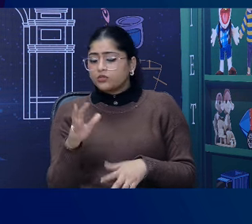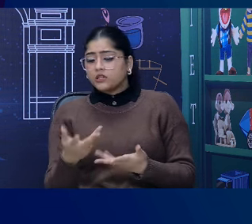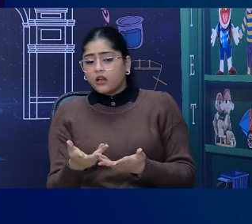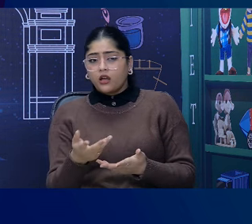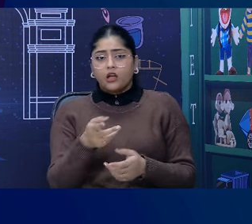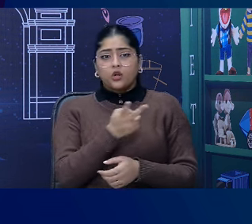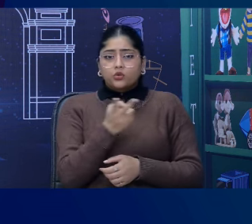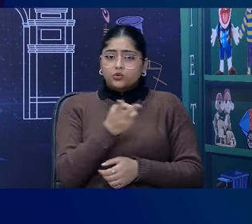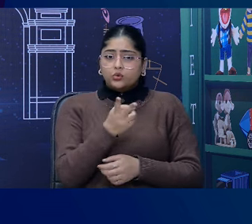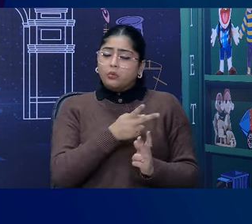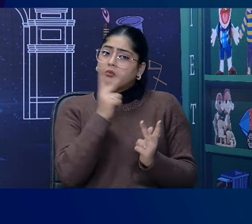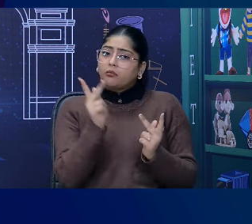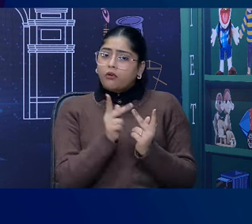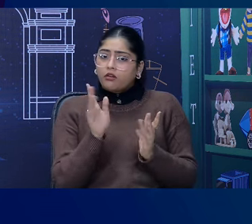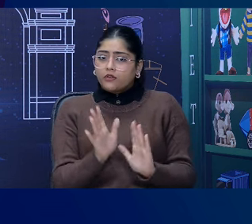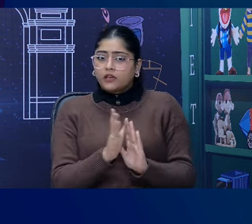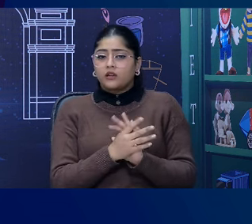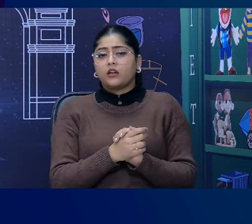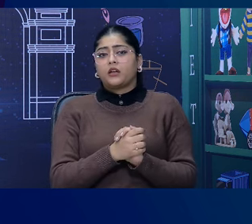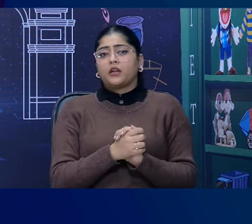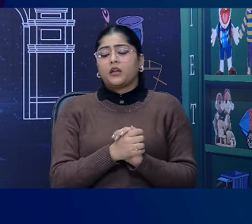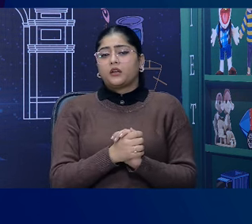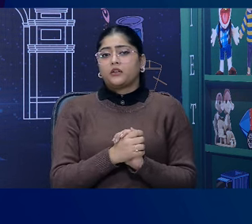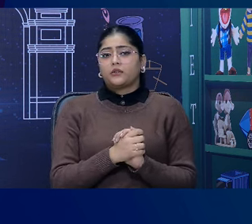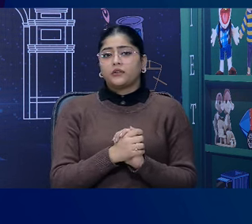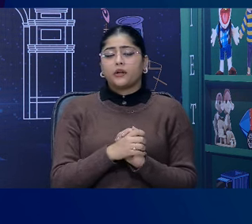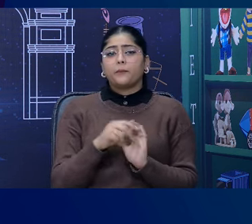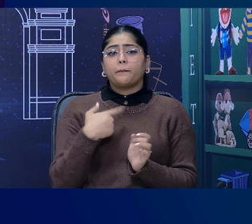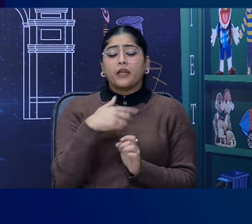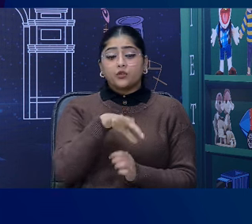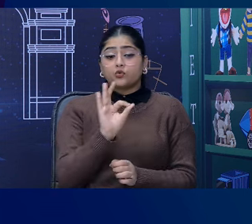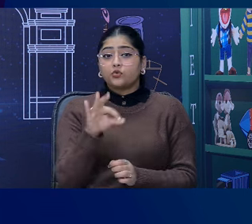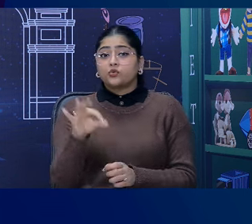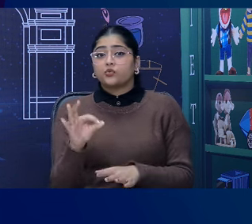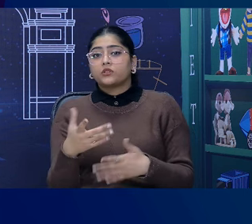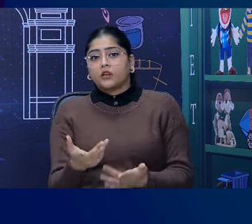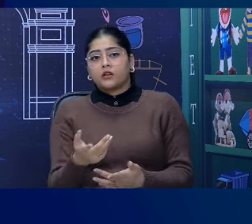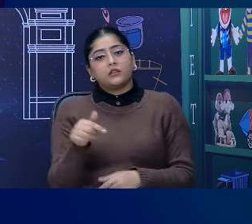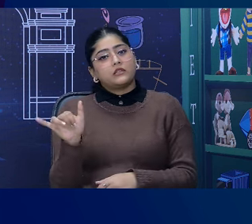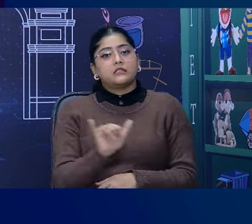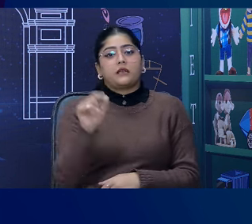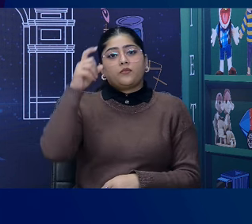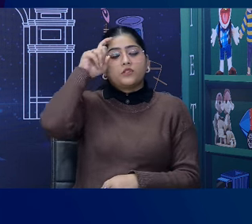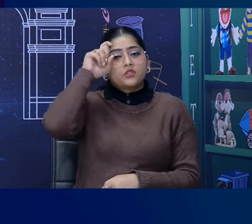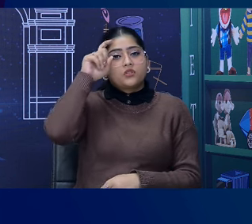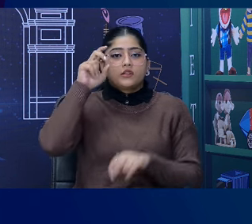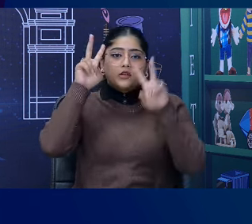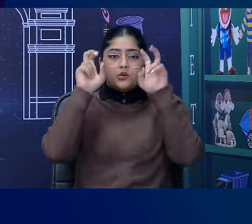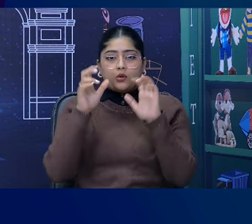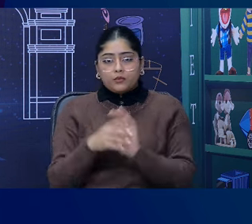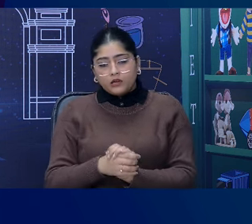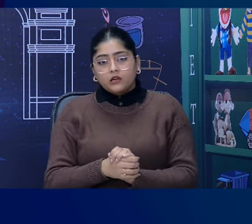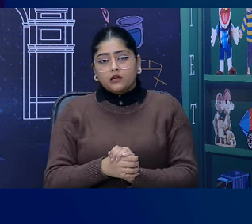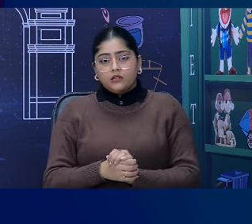दोनों में उनकी अचीवमेंट है दोनों में परफॉर्मेंसेस का उनका देखा जाएगा तो यह यू स्ट्रेस है क्यों क्योंकि इसका जो रिएक्शन है